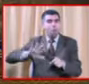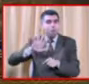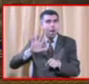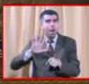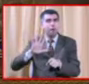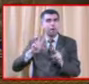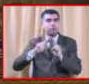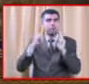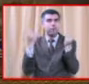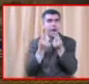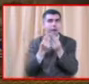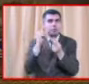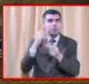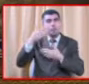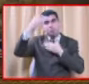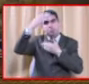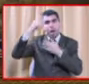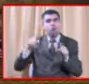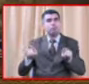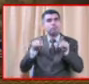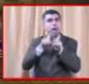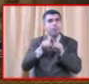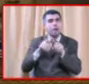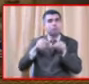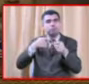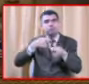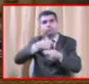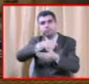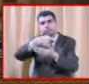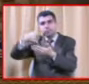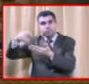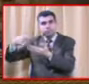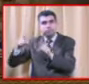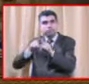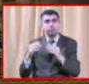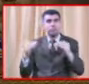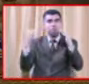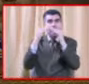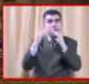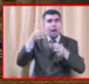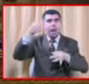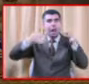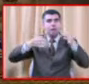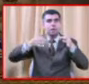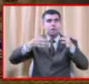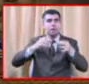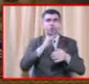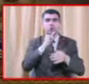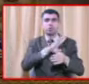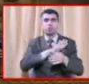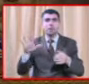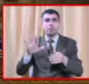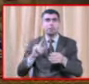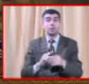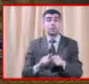التشغيل من طرف وزارتكم بكيفية غير عادلة وغير متكافئة. ماذا تنوون سيد الوزير القيام